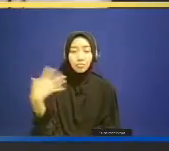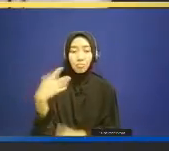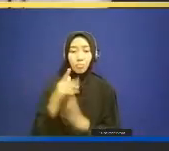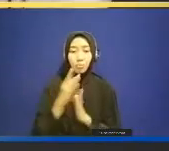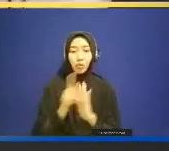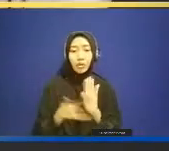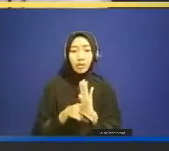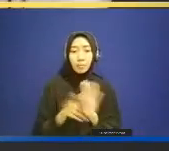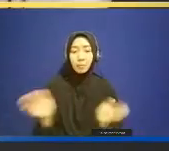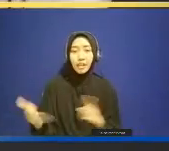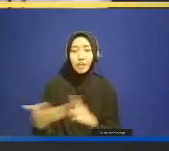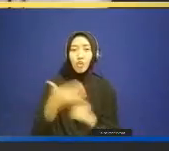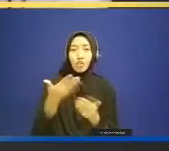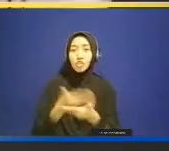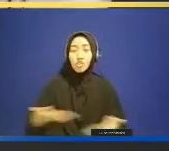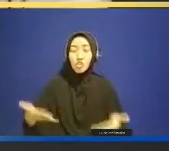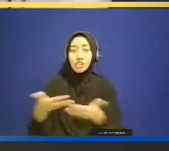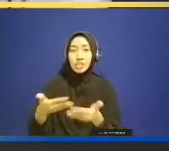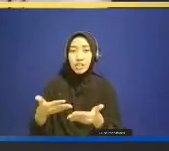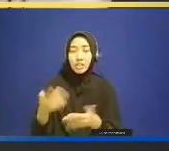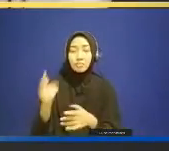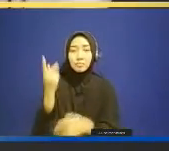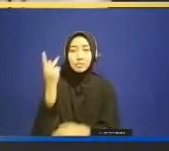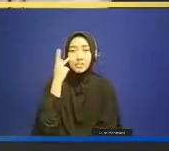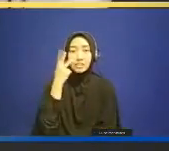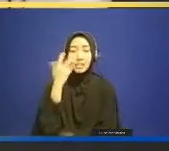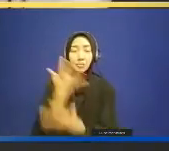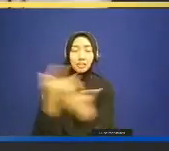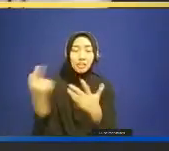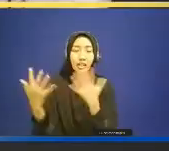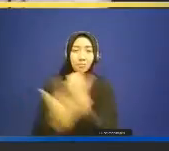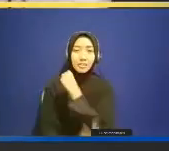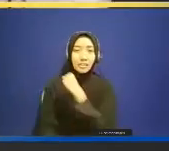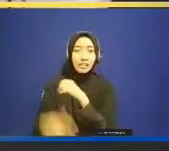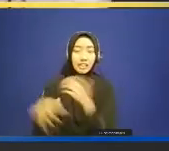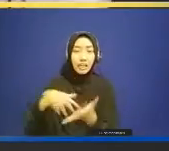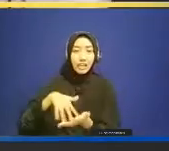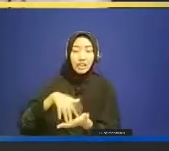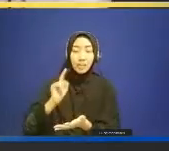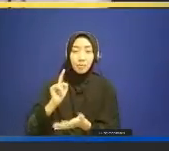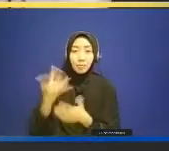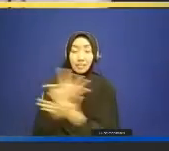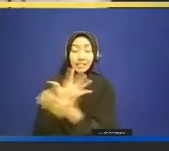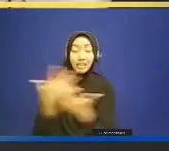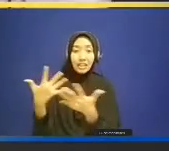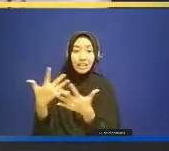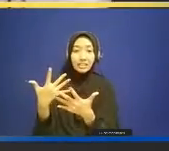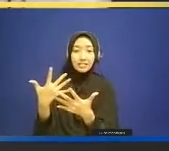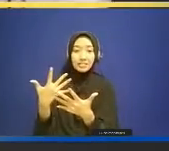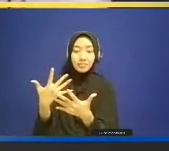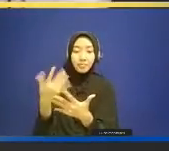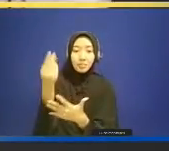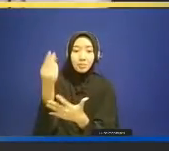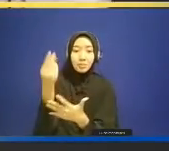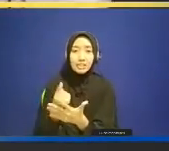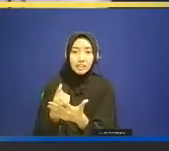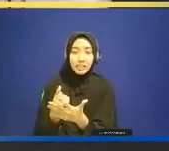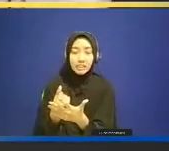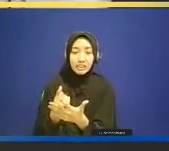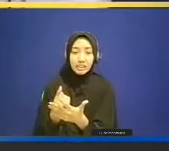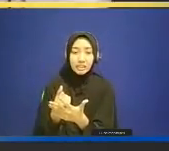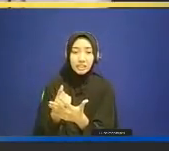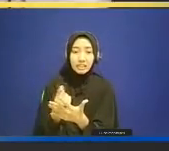program perlindungan sosial menjaga masyarakat miskin dan rentan supaya Memang mereka tetap mempunyai daya beli yang lebih bisa